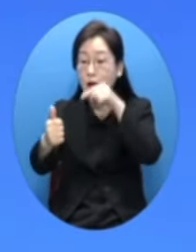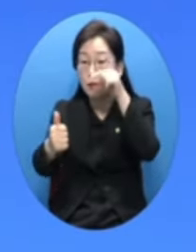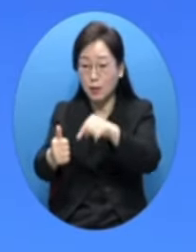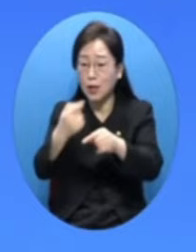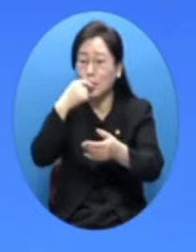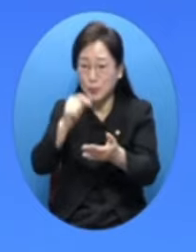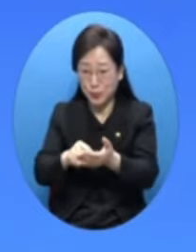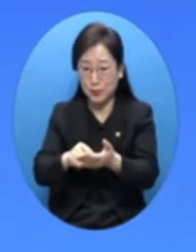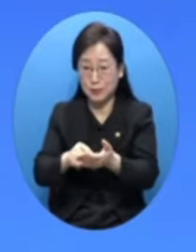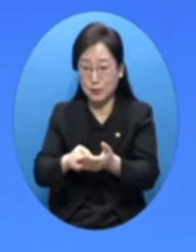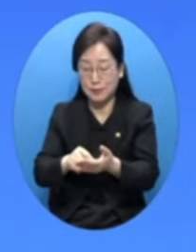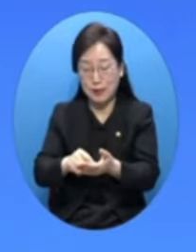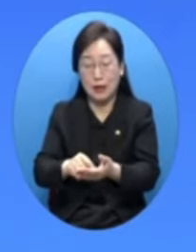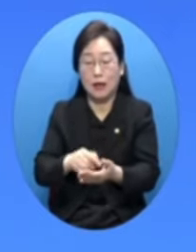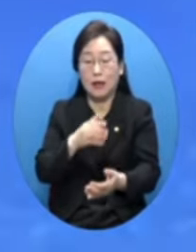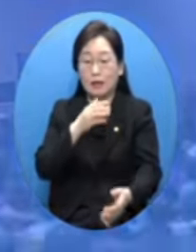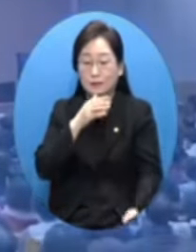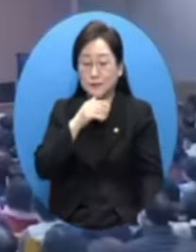그래서 나아만이